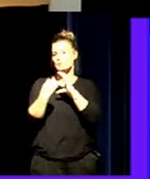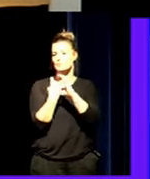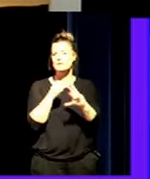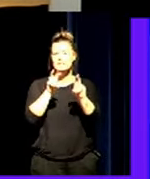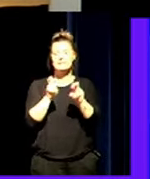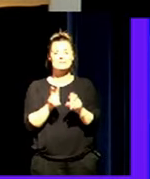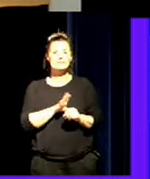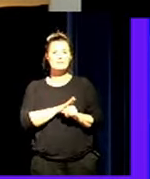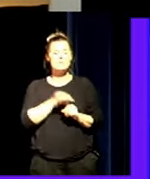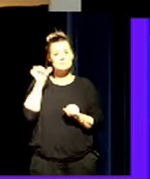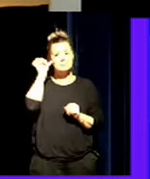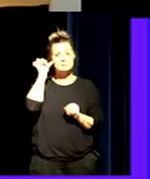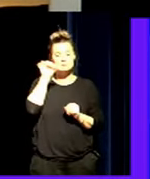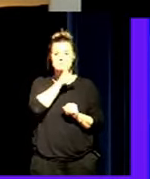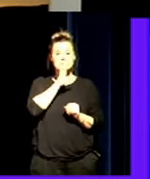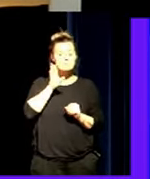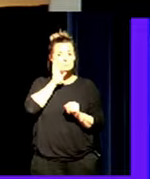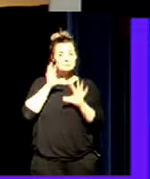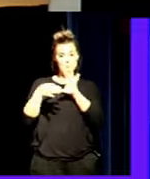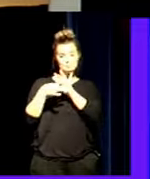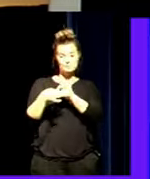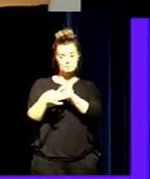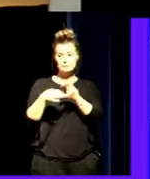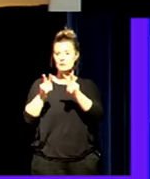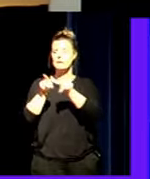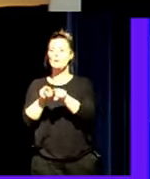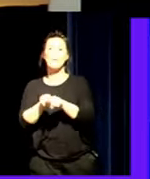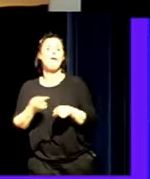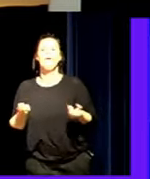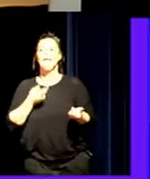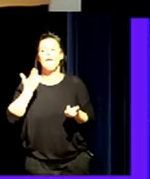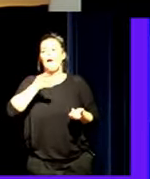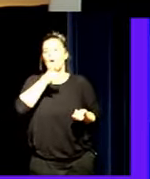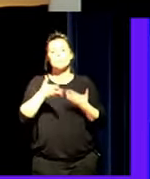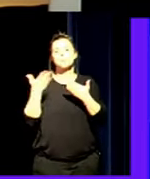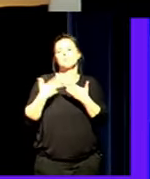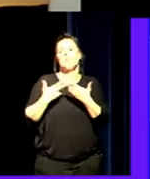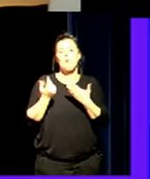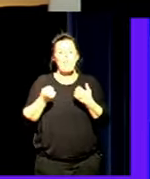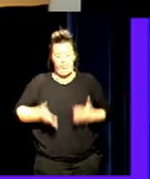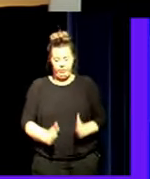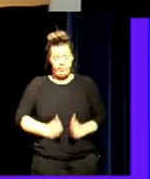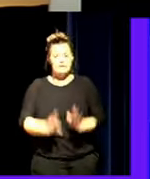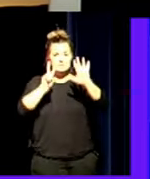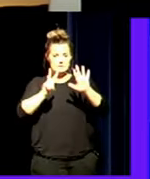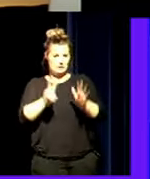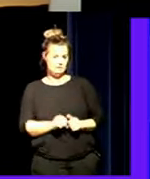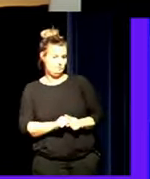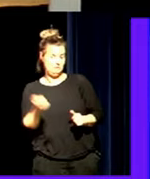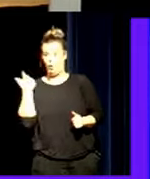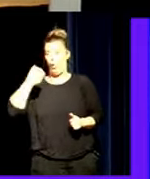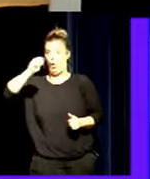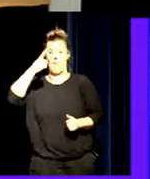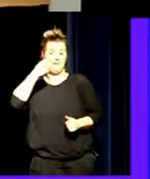amatasunarekin lotutako youtuberrak ikustea, adibidez, izatea, ez dakit 7 ume. Lo más típico, ¿verdad? Pues estás